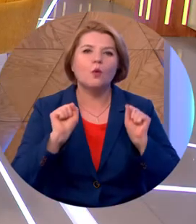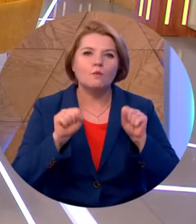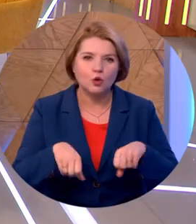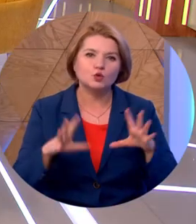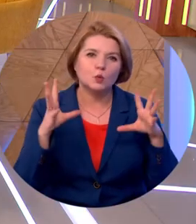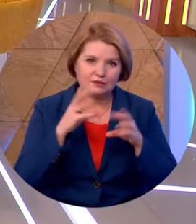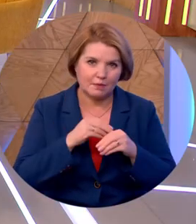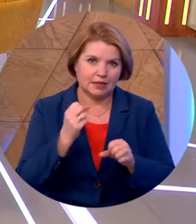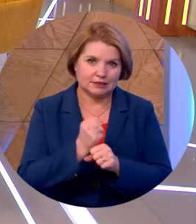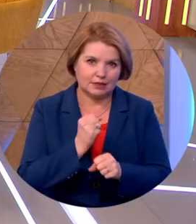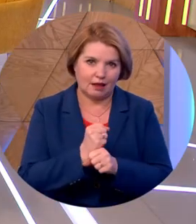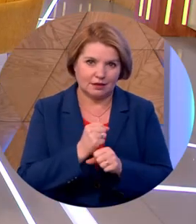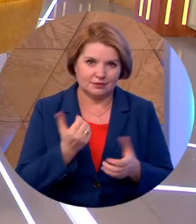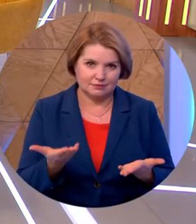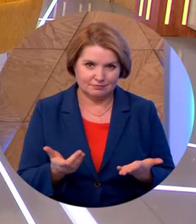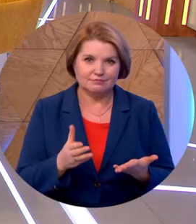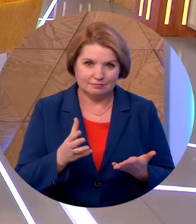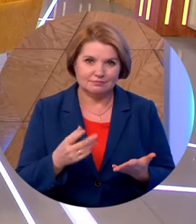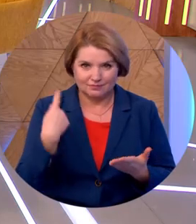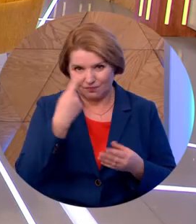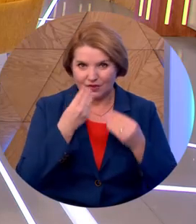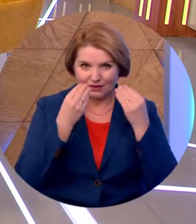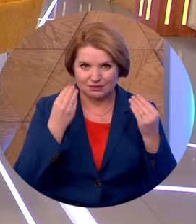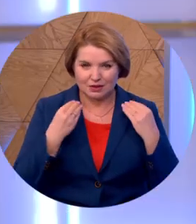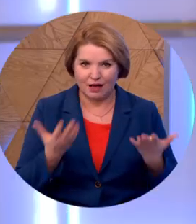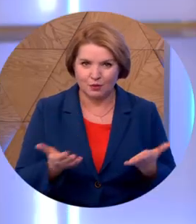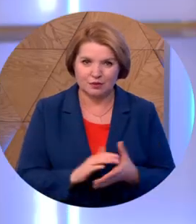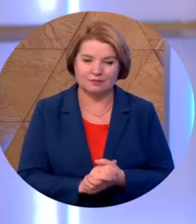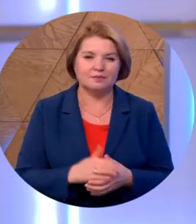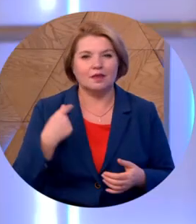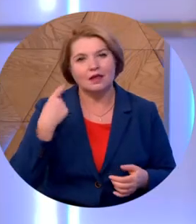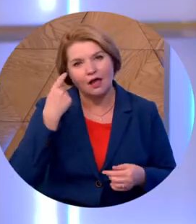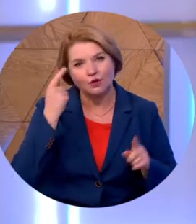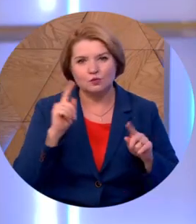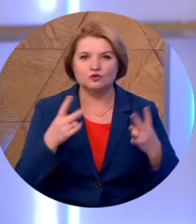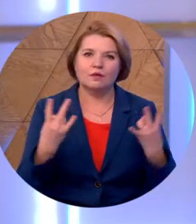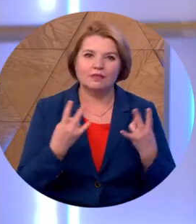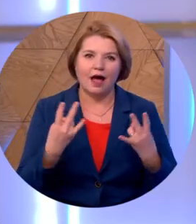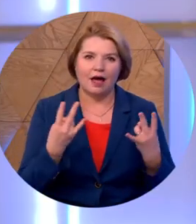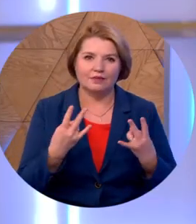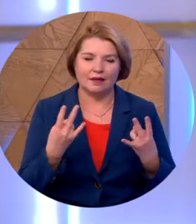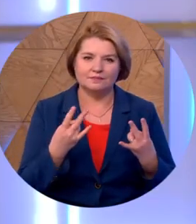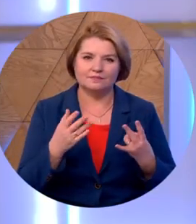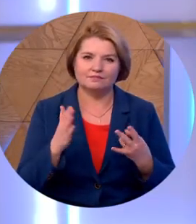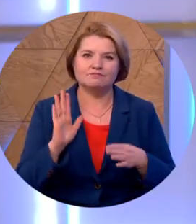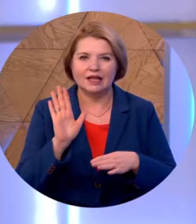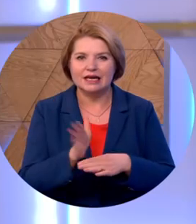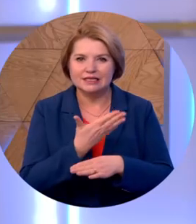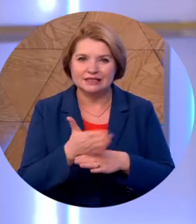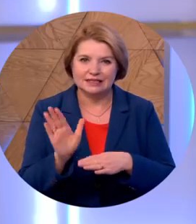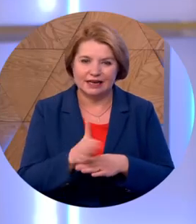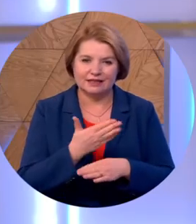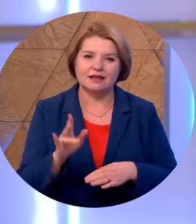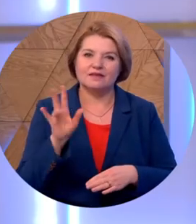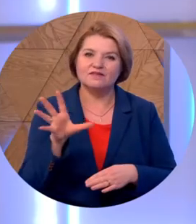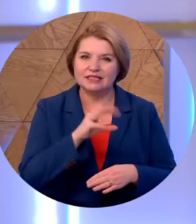косметолога за это время наверно разделить э всех желающих что-то сделать на две большие